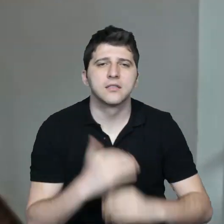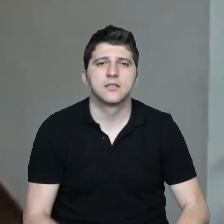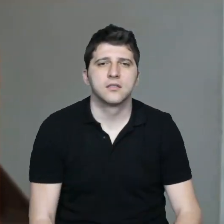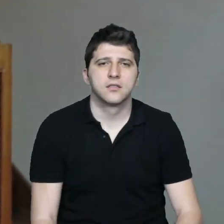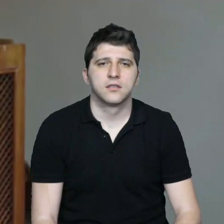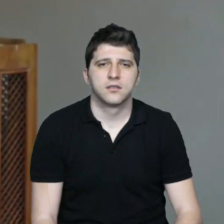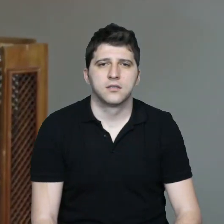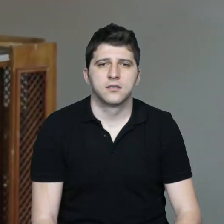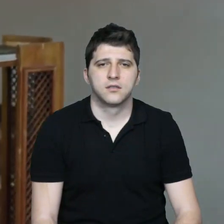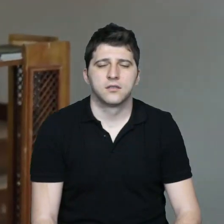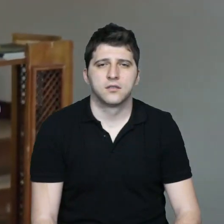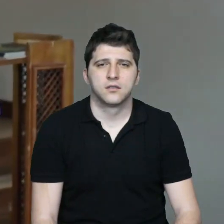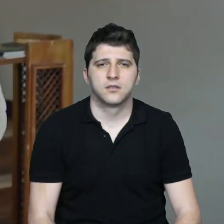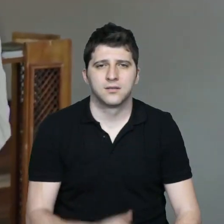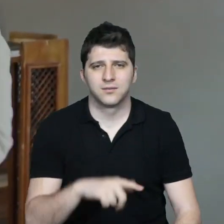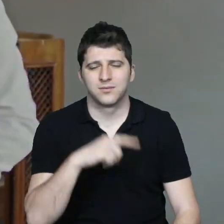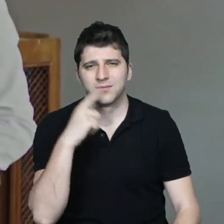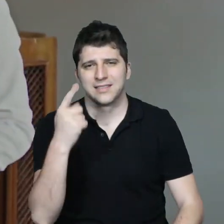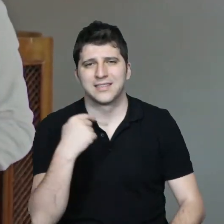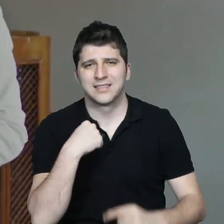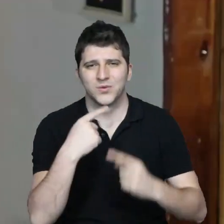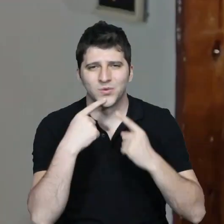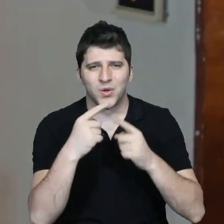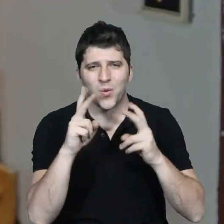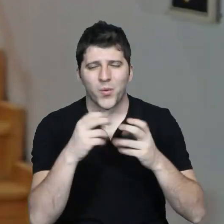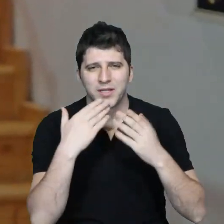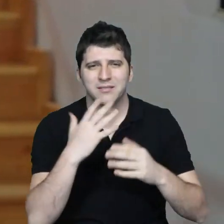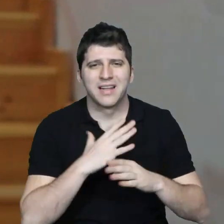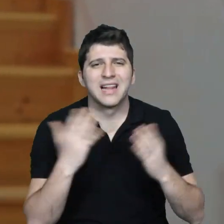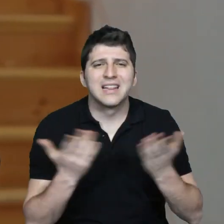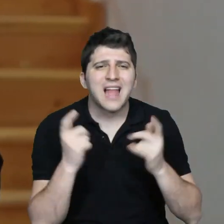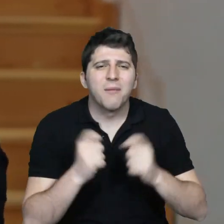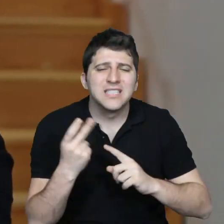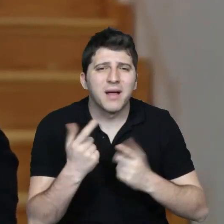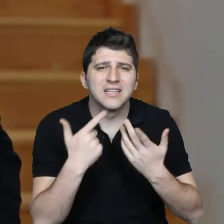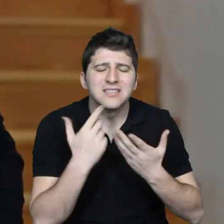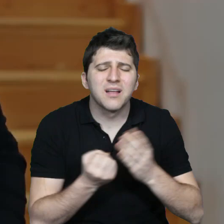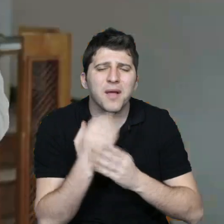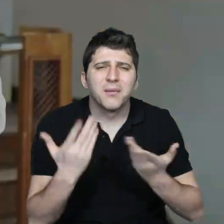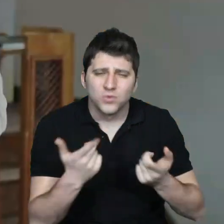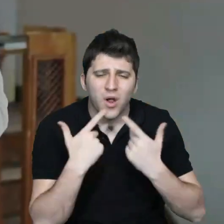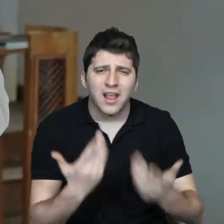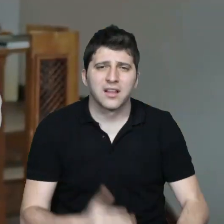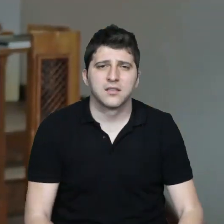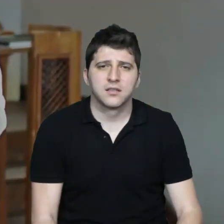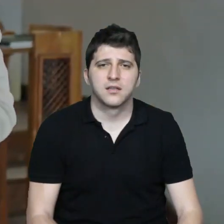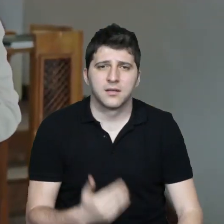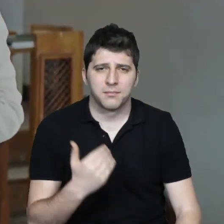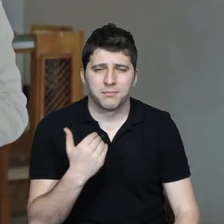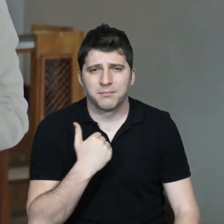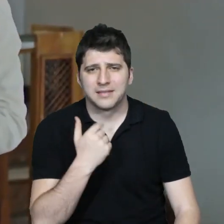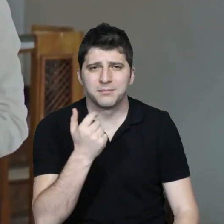Bu şeyi şey ettim de ben onu şey yapayım dedim. Neyi ne ettin İsmail sabah sabah ne? Ben